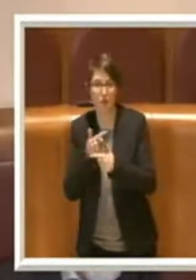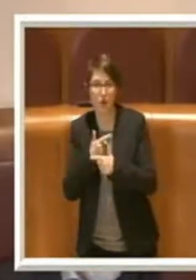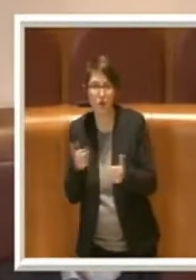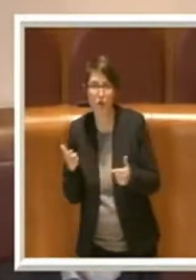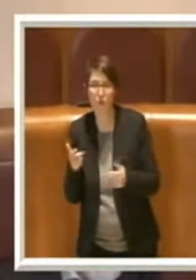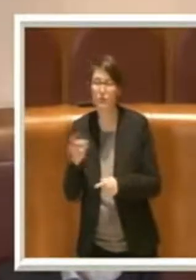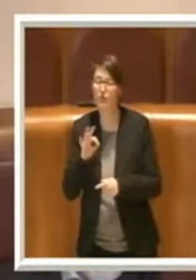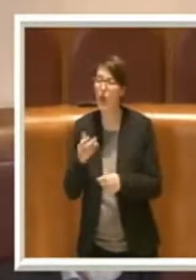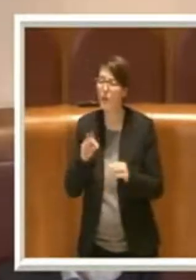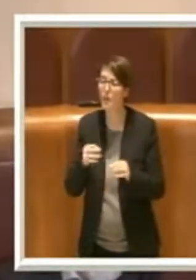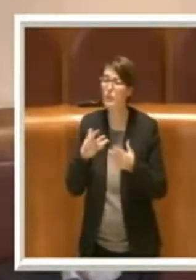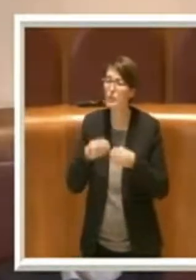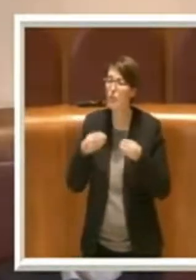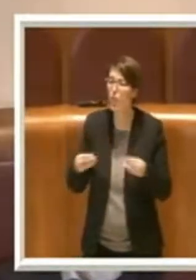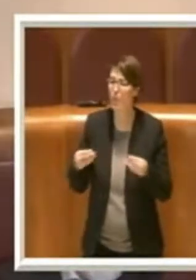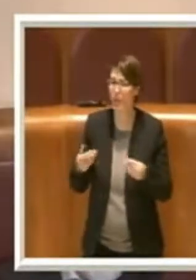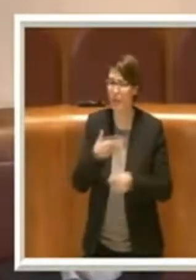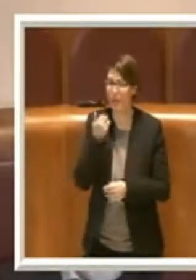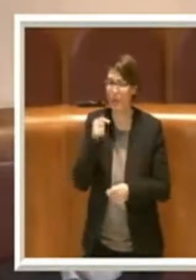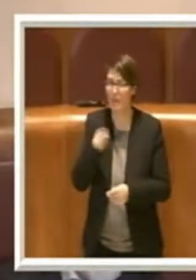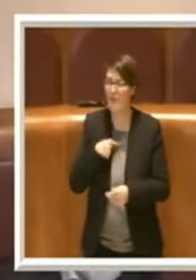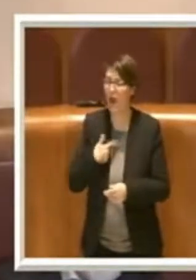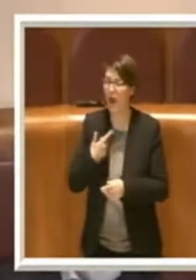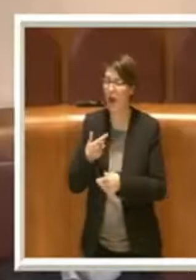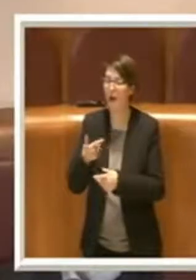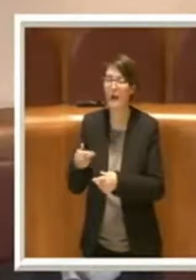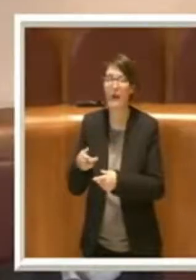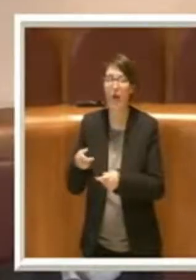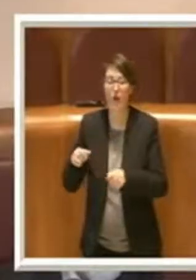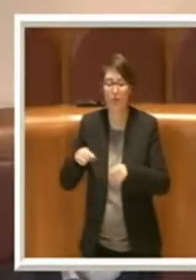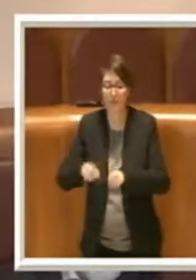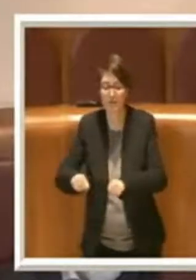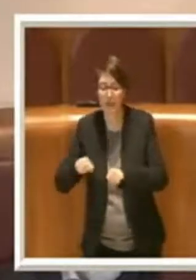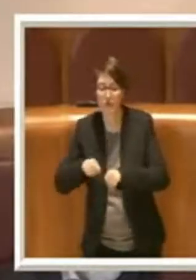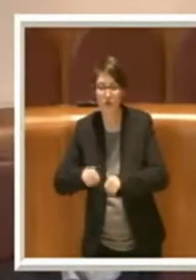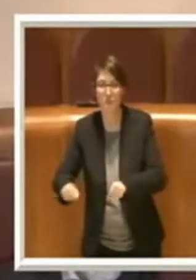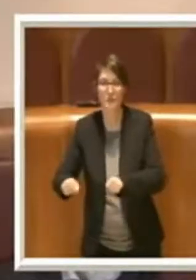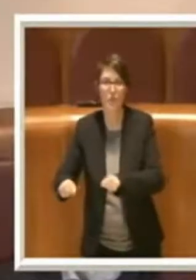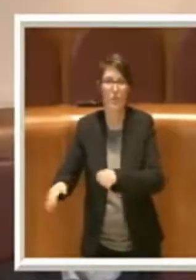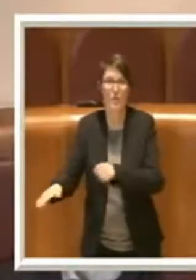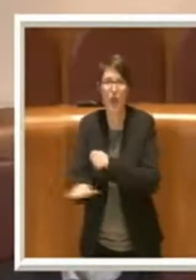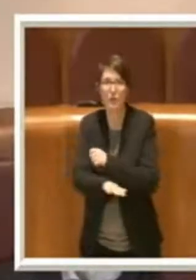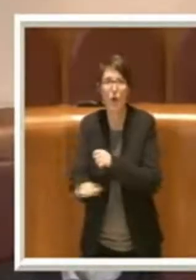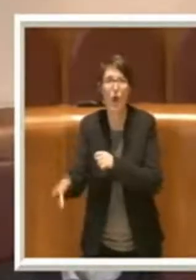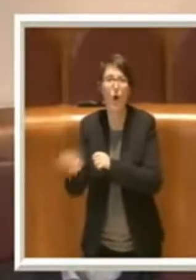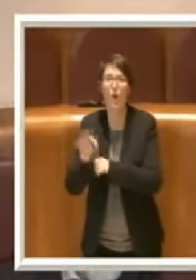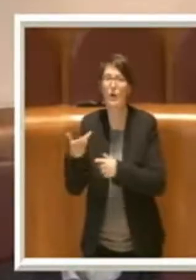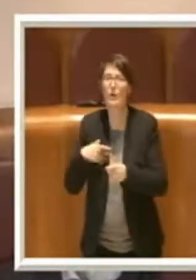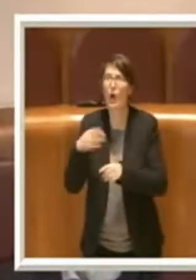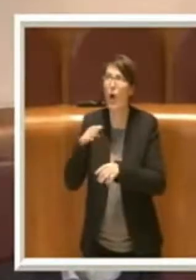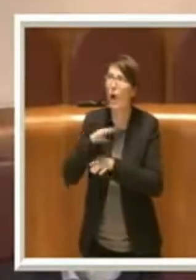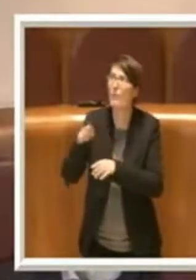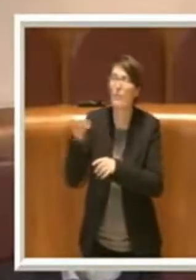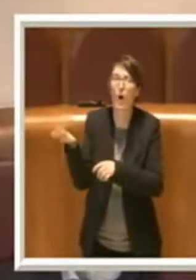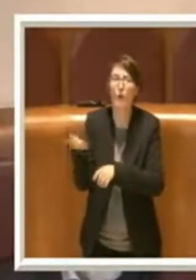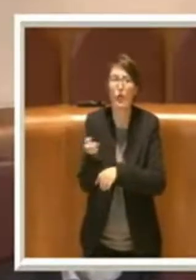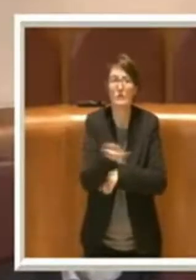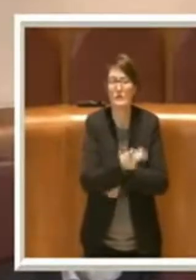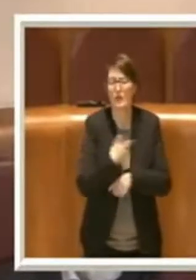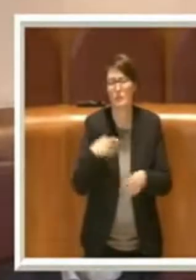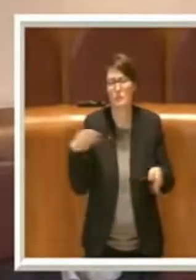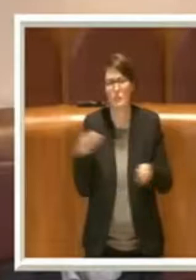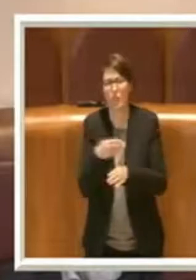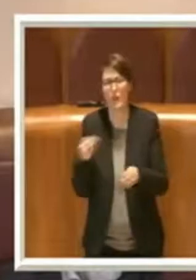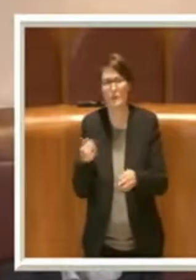dei cespugliatori o comunque motoseghe e quant'altro, senza indumenti anche da parte del servizio